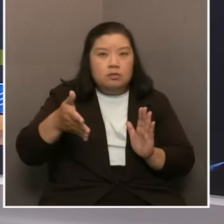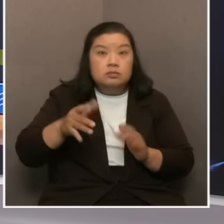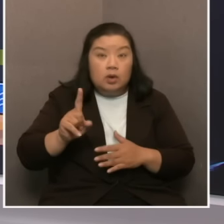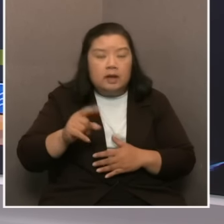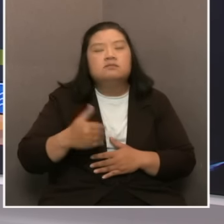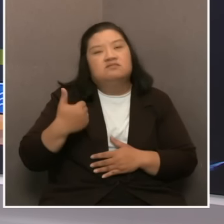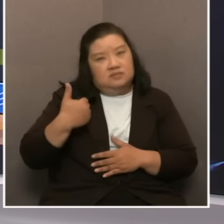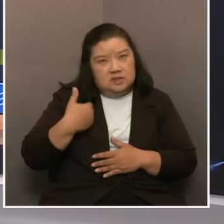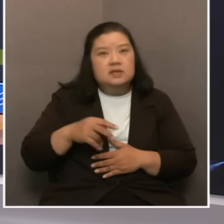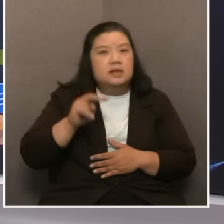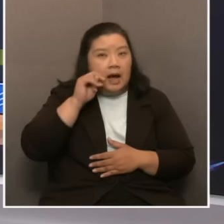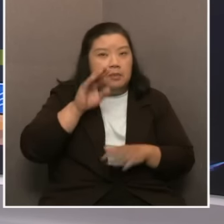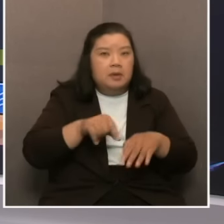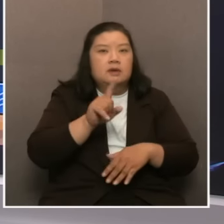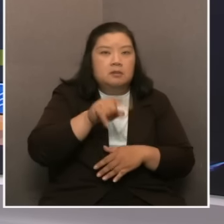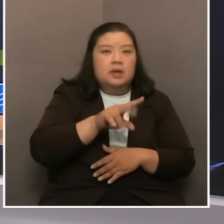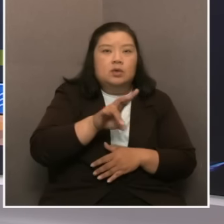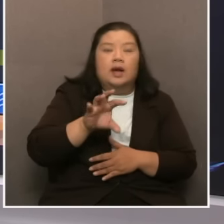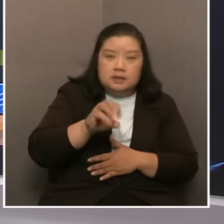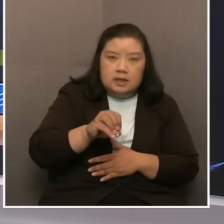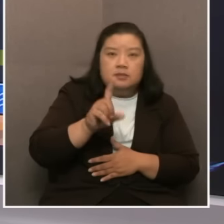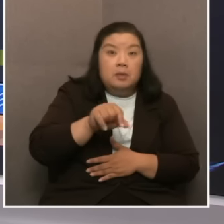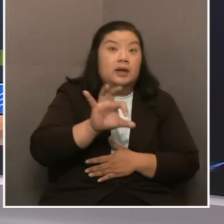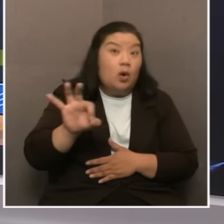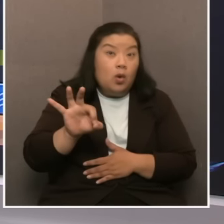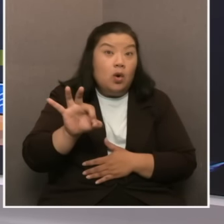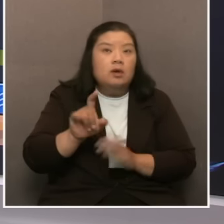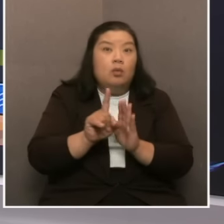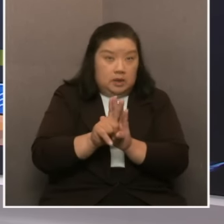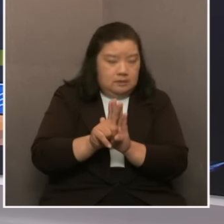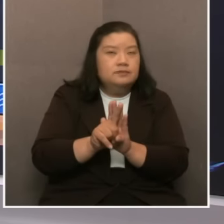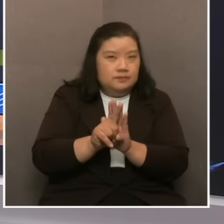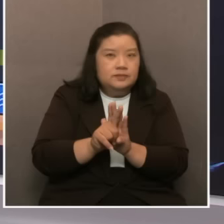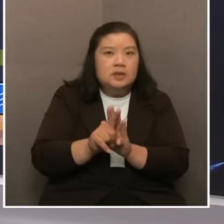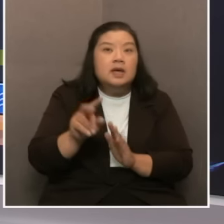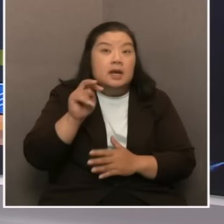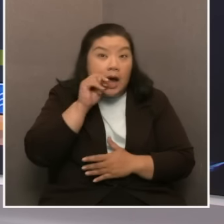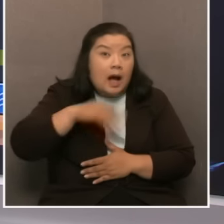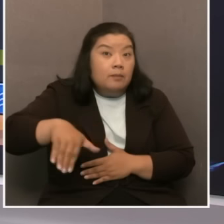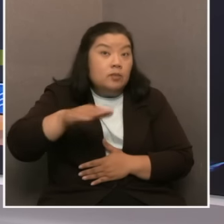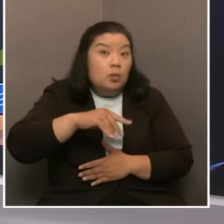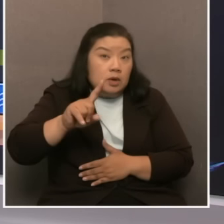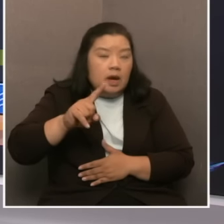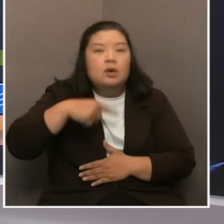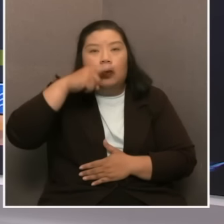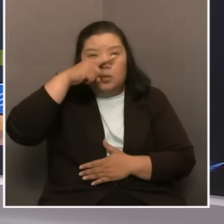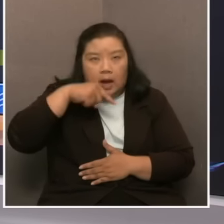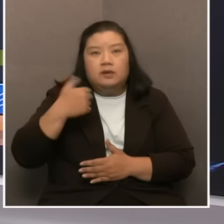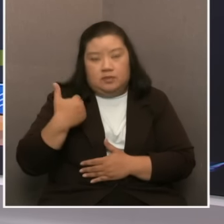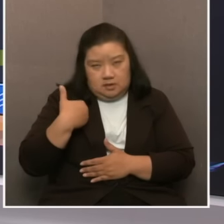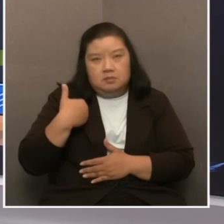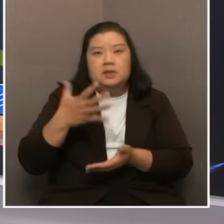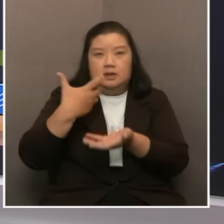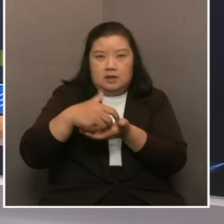1,750-1,900 ลูบาท ม.็จะ before autumnนกเป็นเรื่องของปริมาณน้ำที่เราหยิดมาฝากกัน